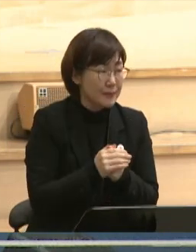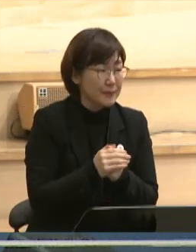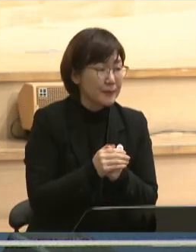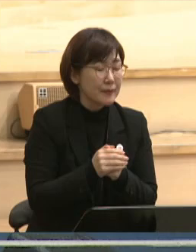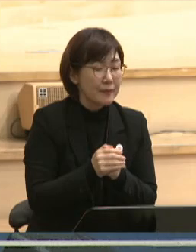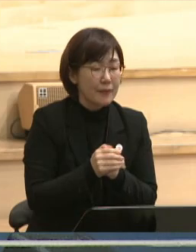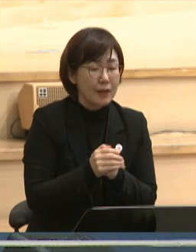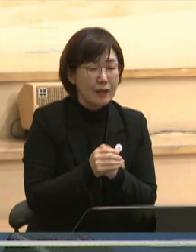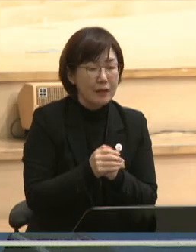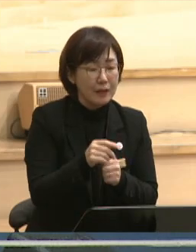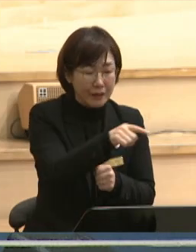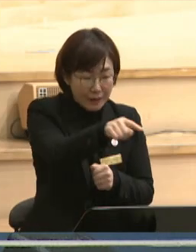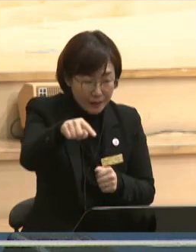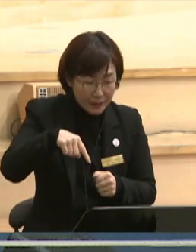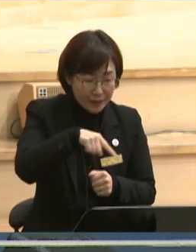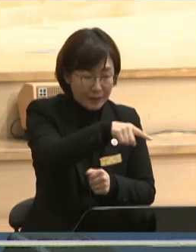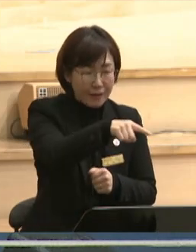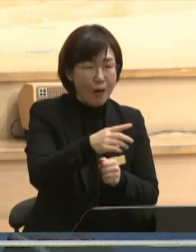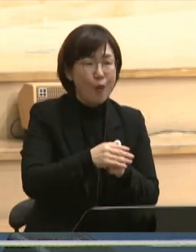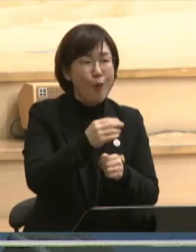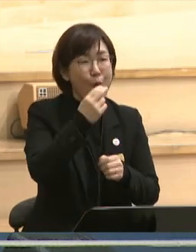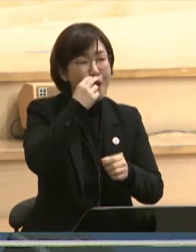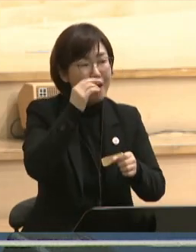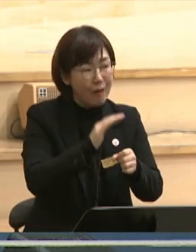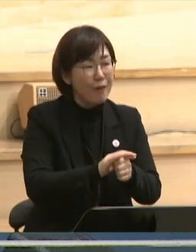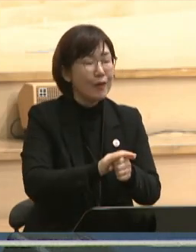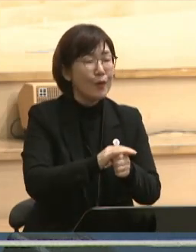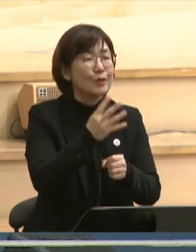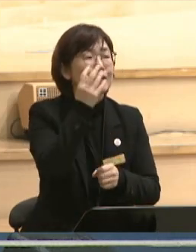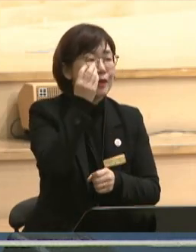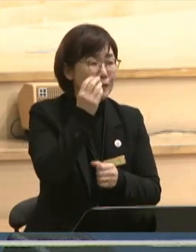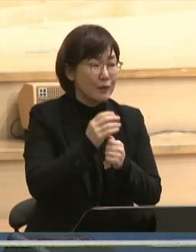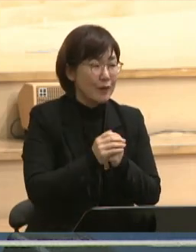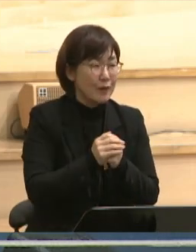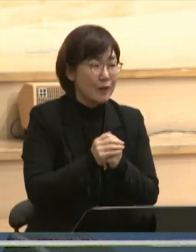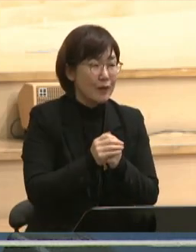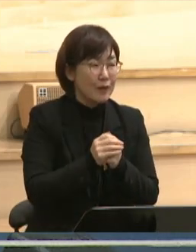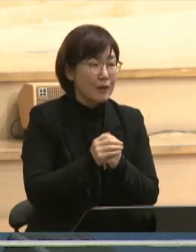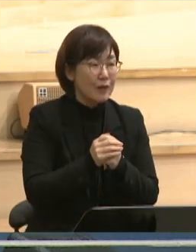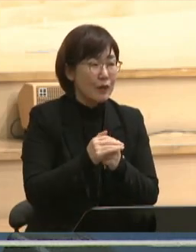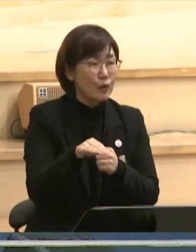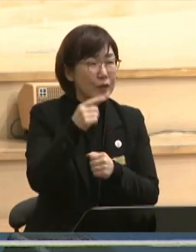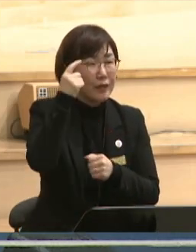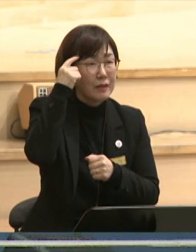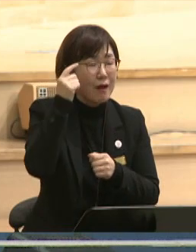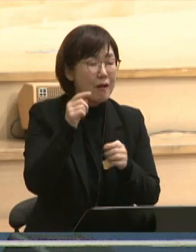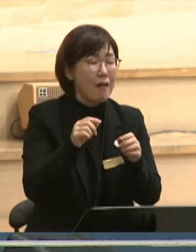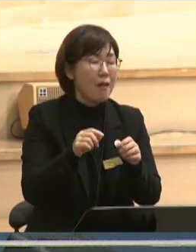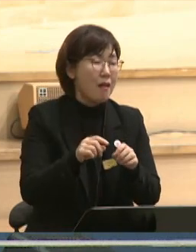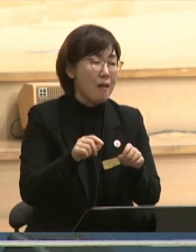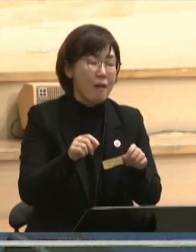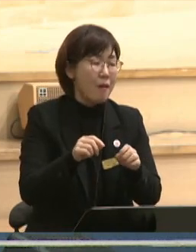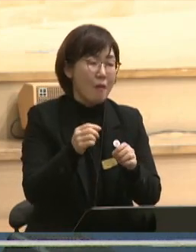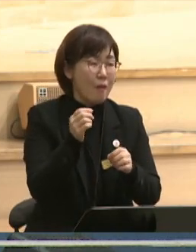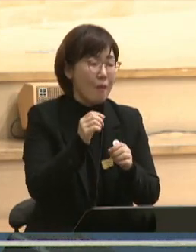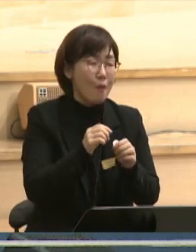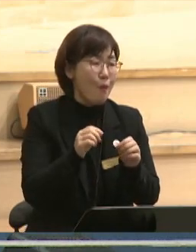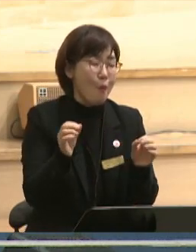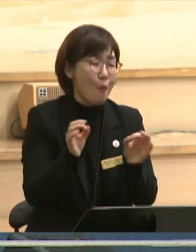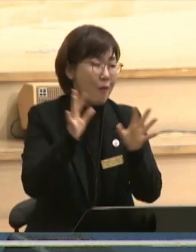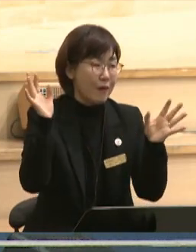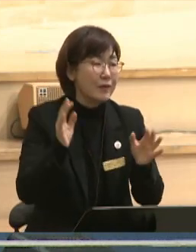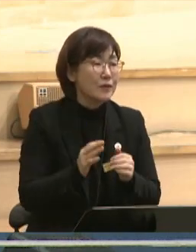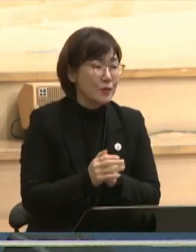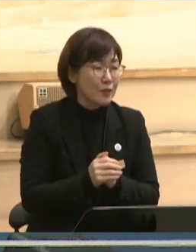이 기가 막힌 거예요 이게 삼위일체 3일째 우리의 상상을 초월해요 근데 여러분